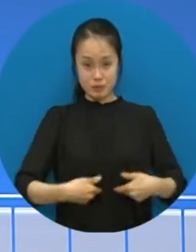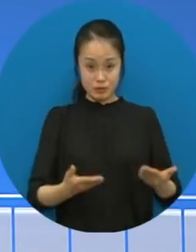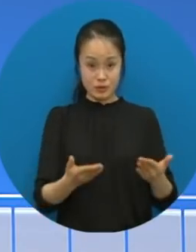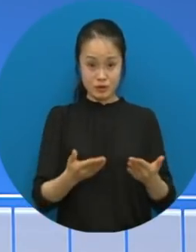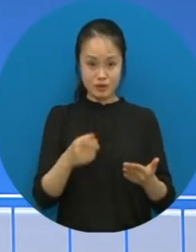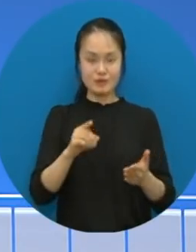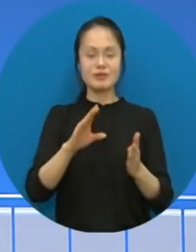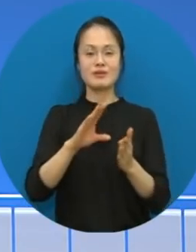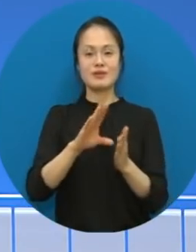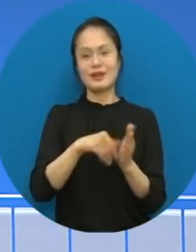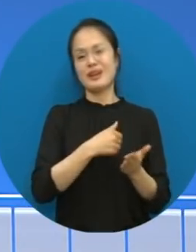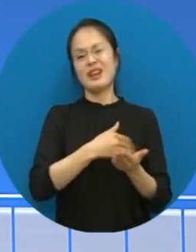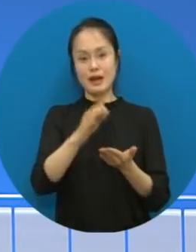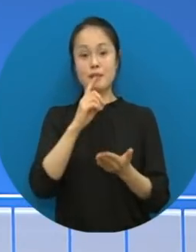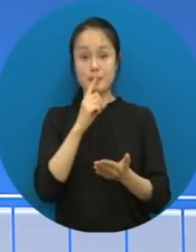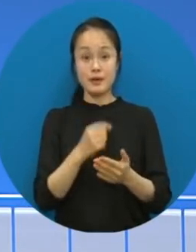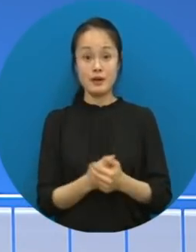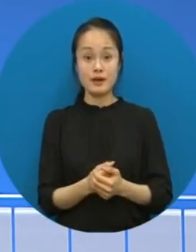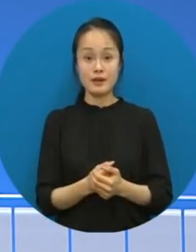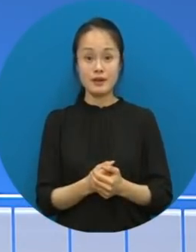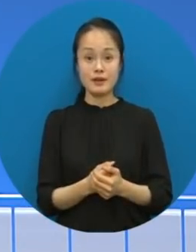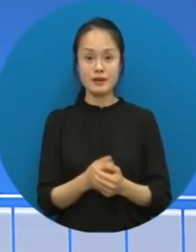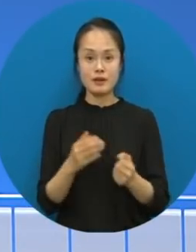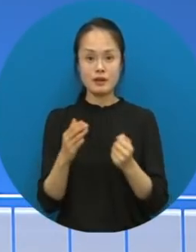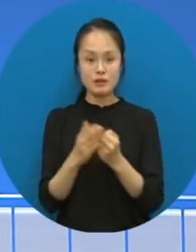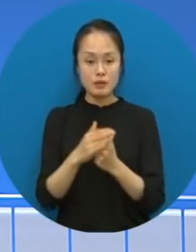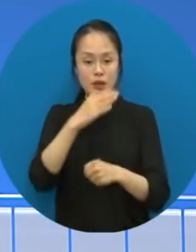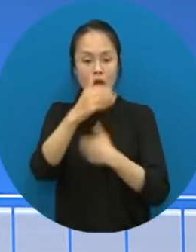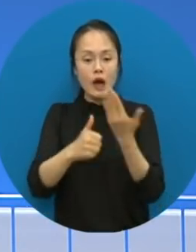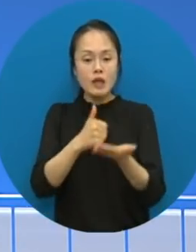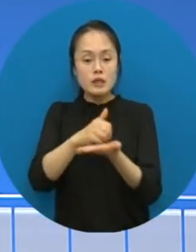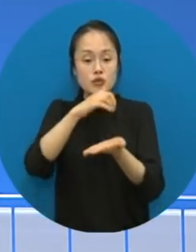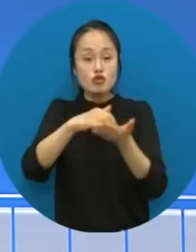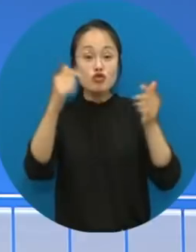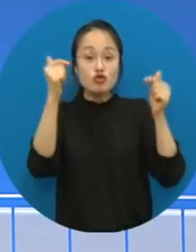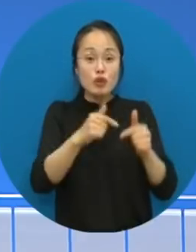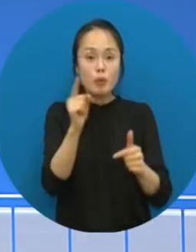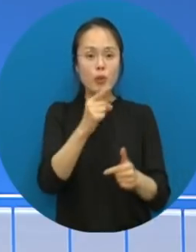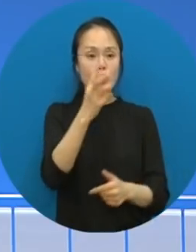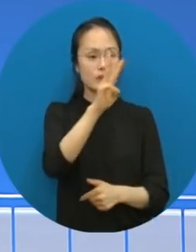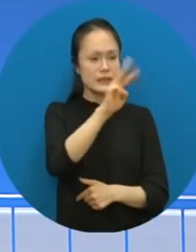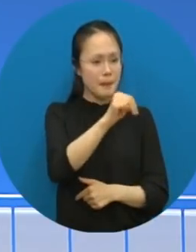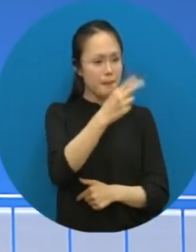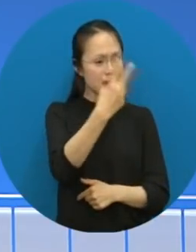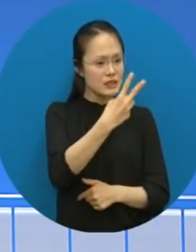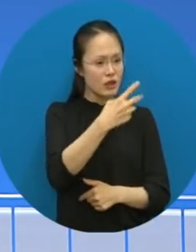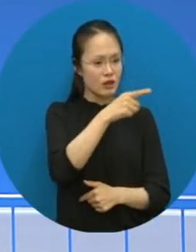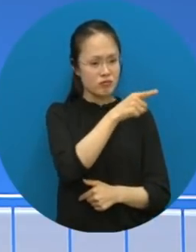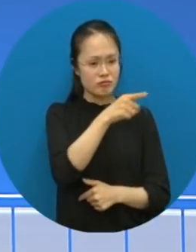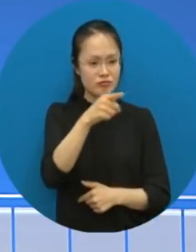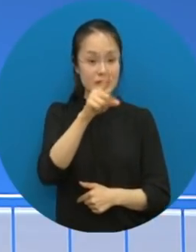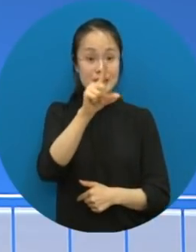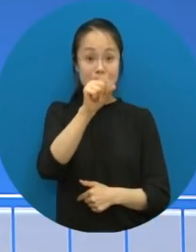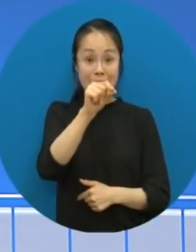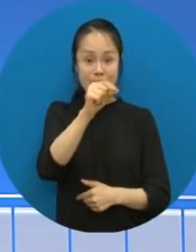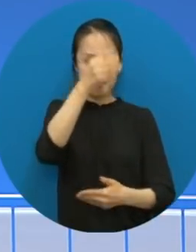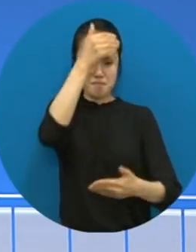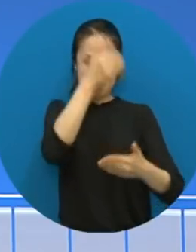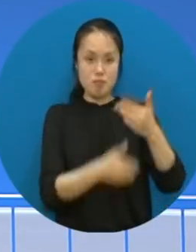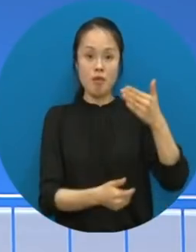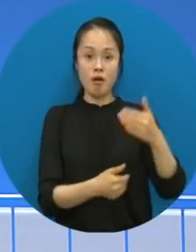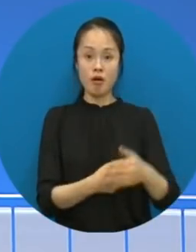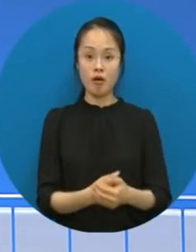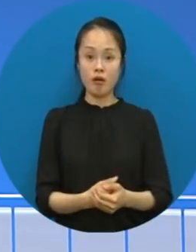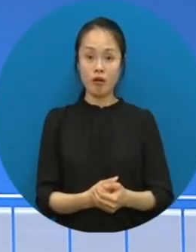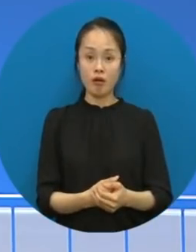그래서 하나님께서는 3만 2천에서 2만을 뚝 뛰시고 또 나머지